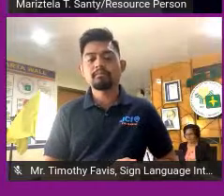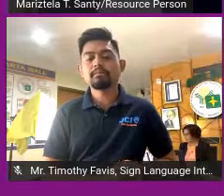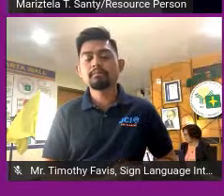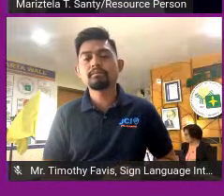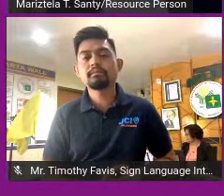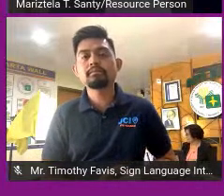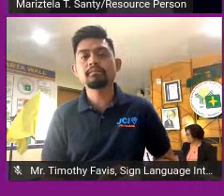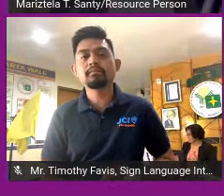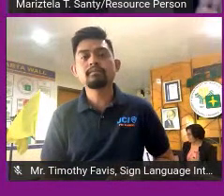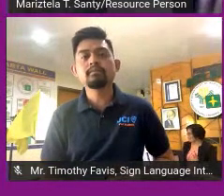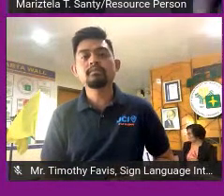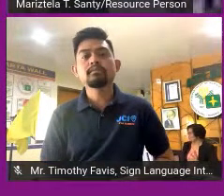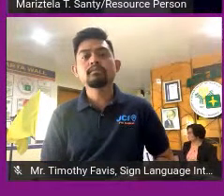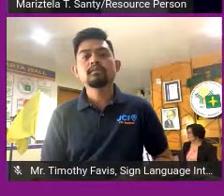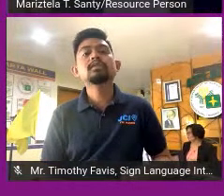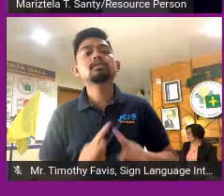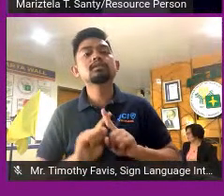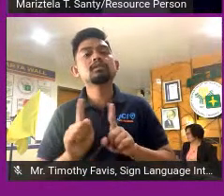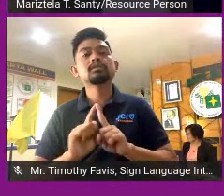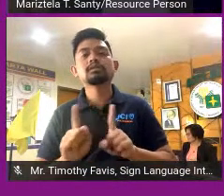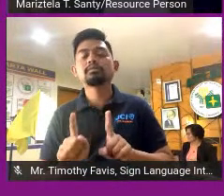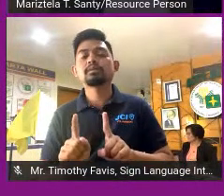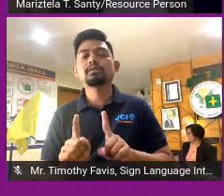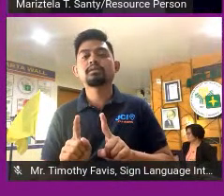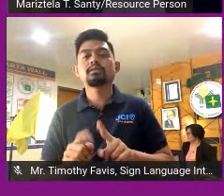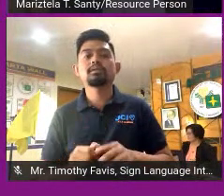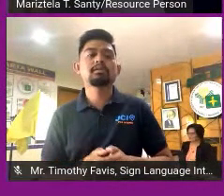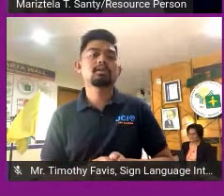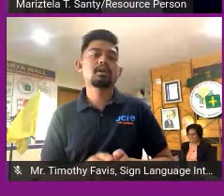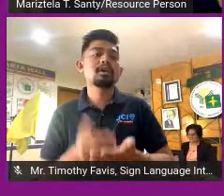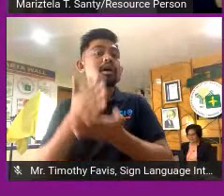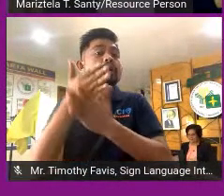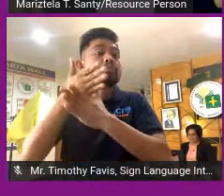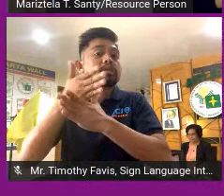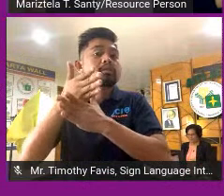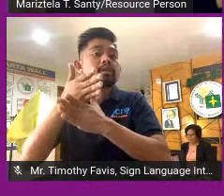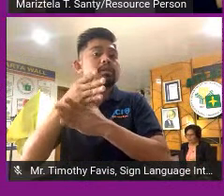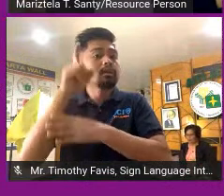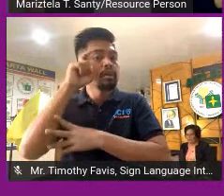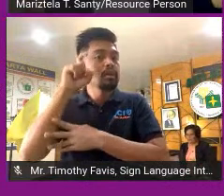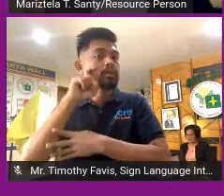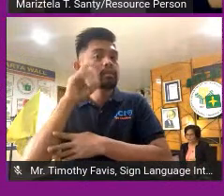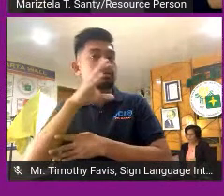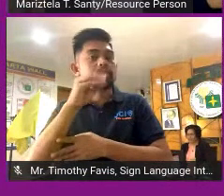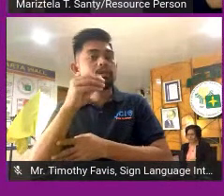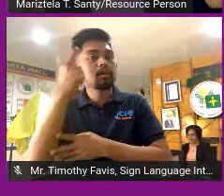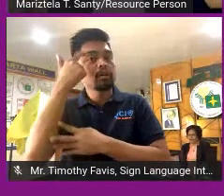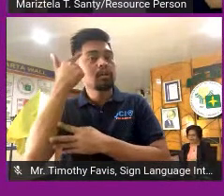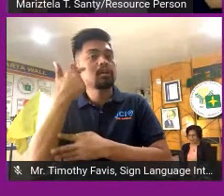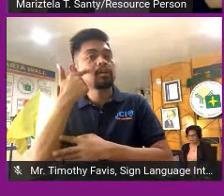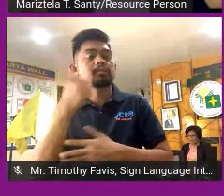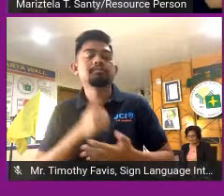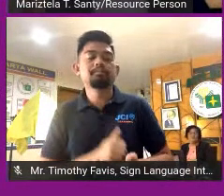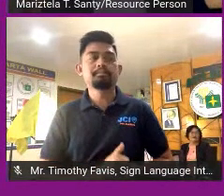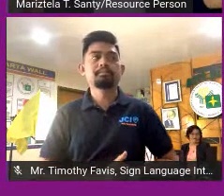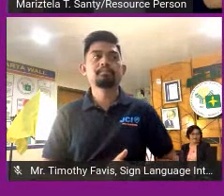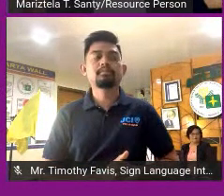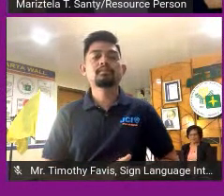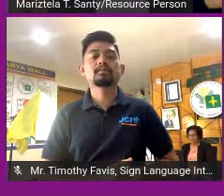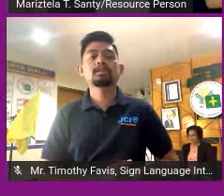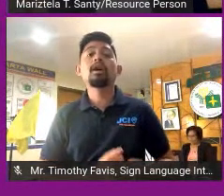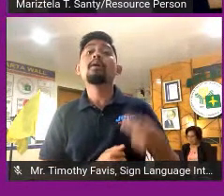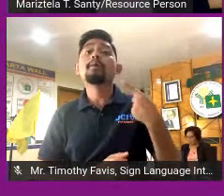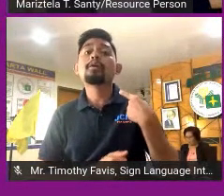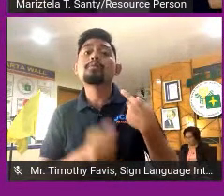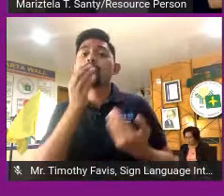and development is the differentiation between sex and gender. Okay, isa very po good. Thank you for your ano. Ma'am,